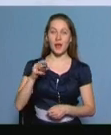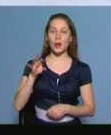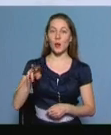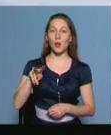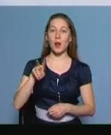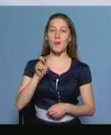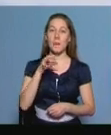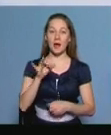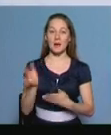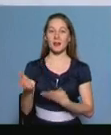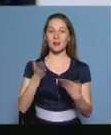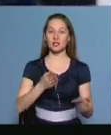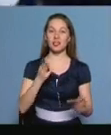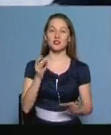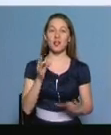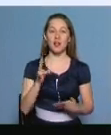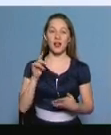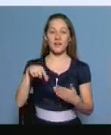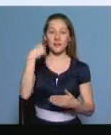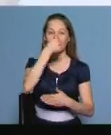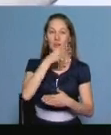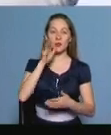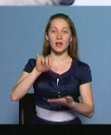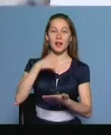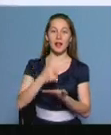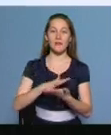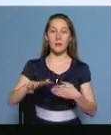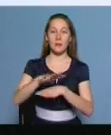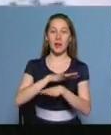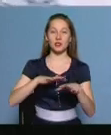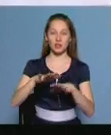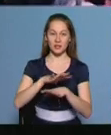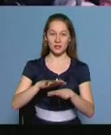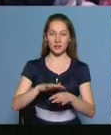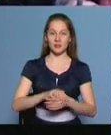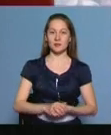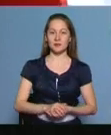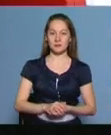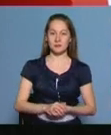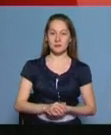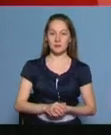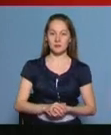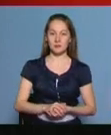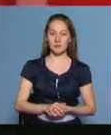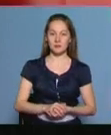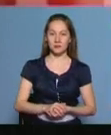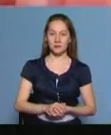приглашает. Резиденция в Шаркане станет в этом году главной площадкой большого этнографического диктанта.